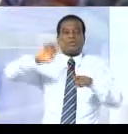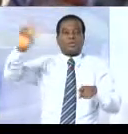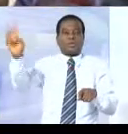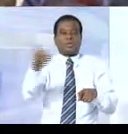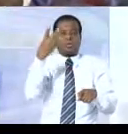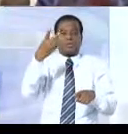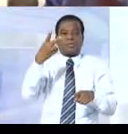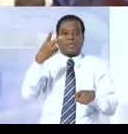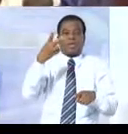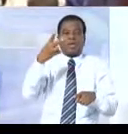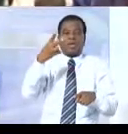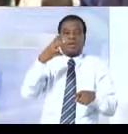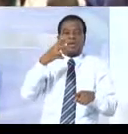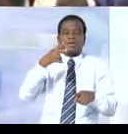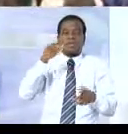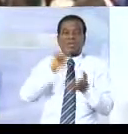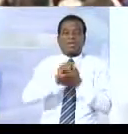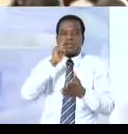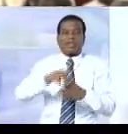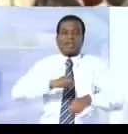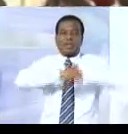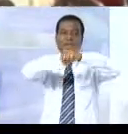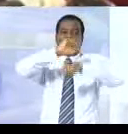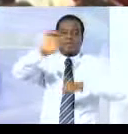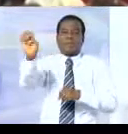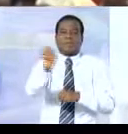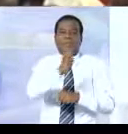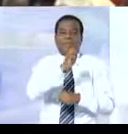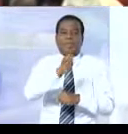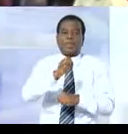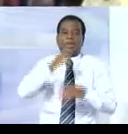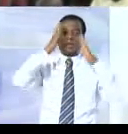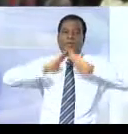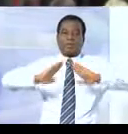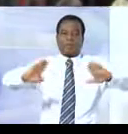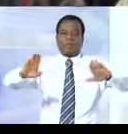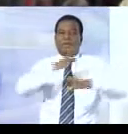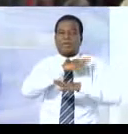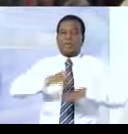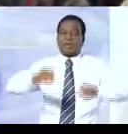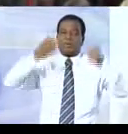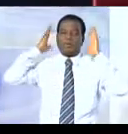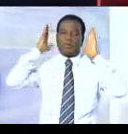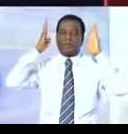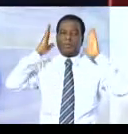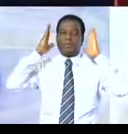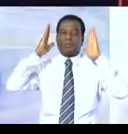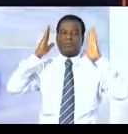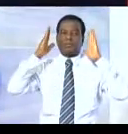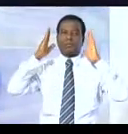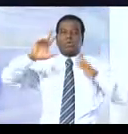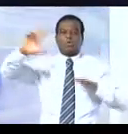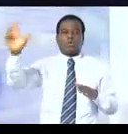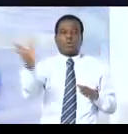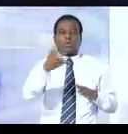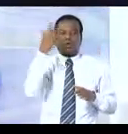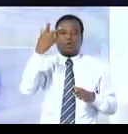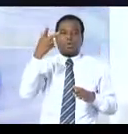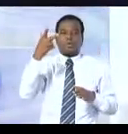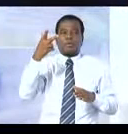défi a trait à la sécurité, la paix et la stabilité. Le troisième grand